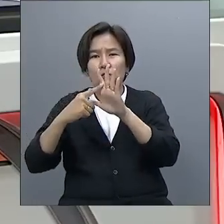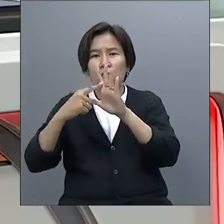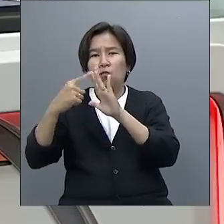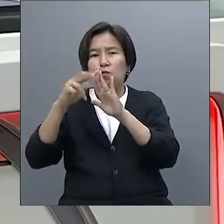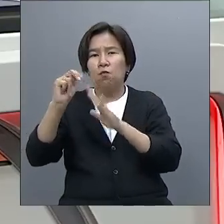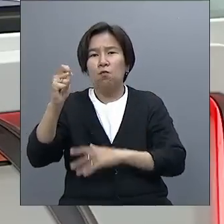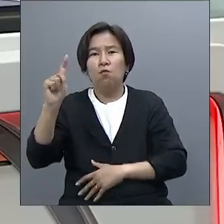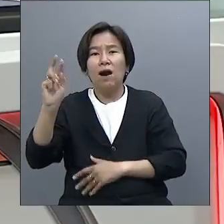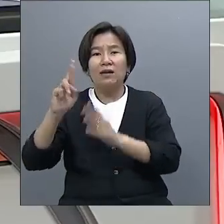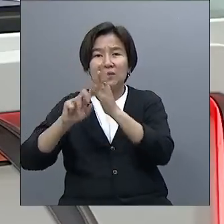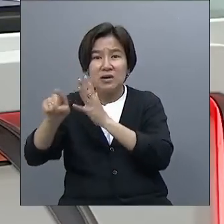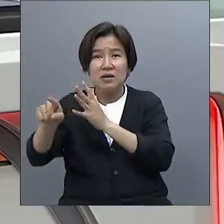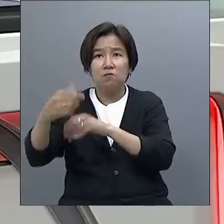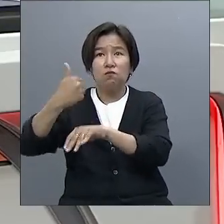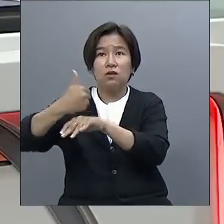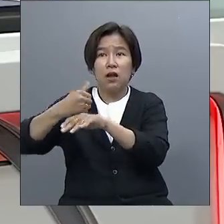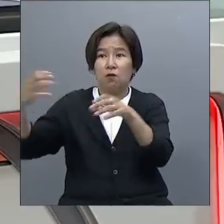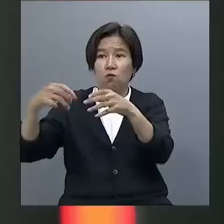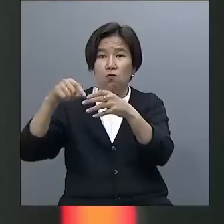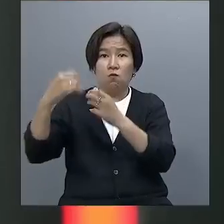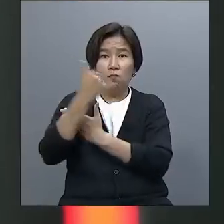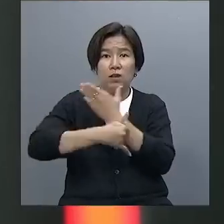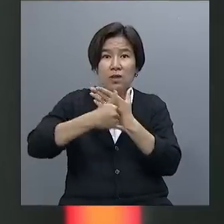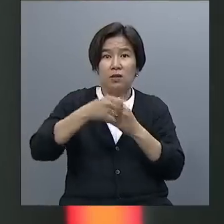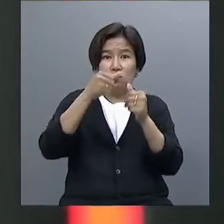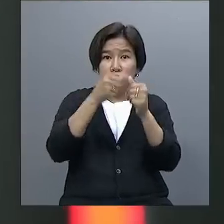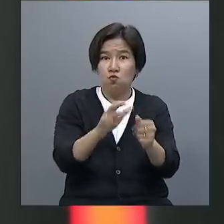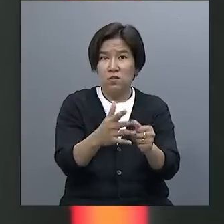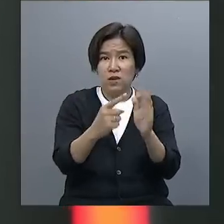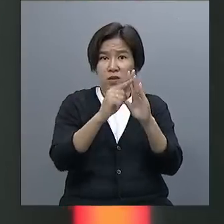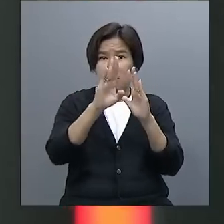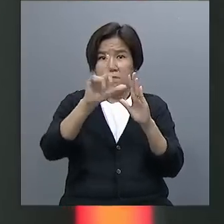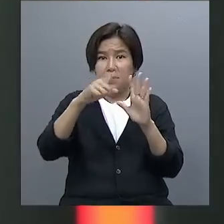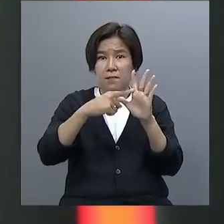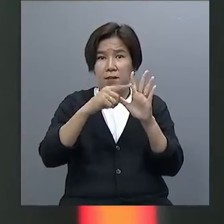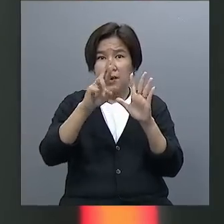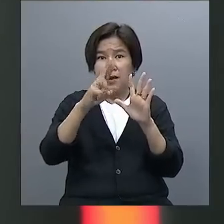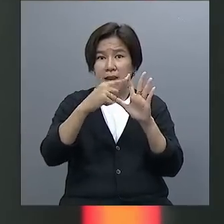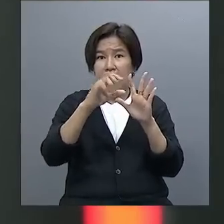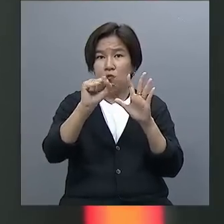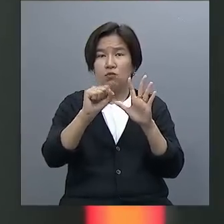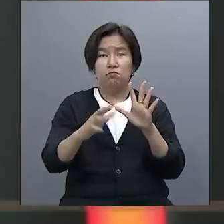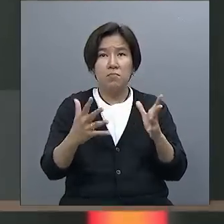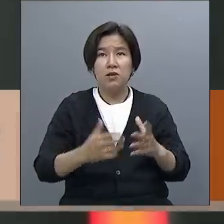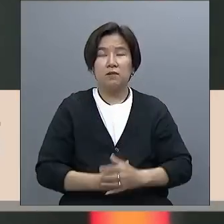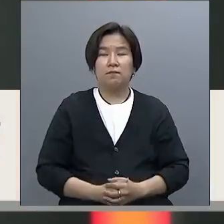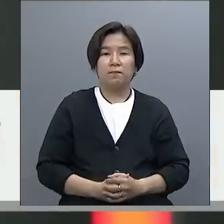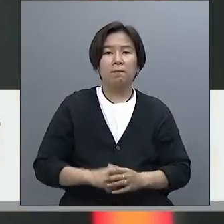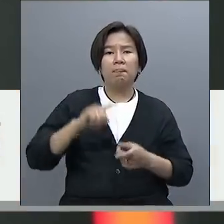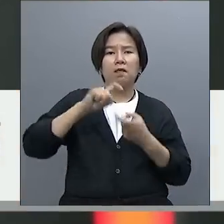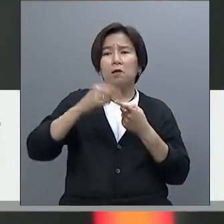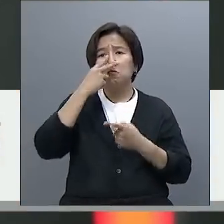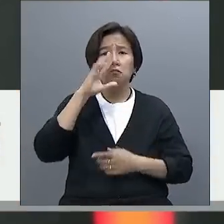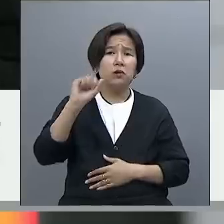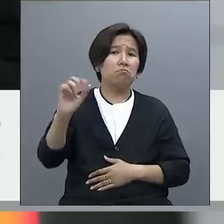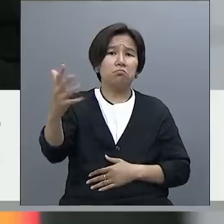นี้หัวหน้ากลุ่มวากเนอร์ไม่ได้อยู่ในเบลารุสแล้วค่ะโฆษกประธานาธิบดีรัสเซียระบุว่ารัสเซียไม่ได้ติดตามความเคลื่อน